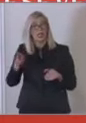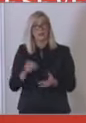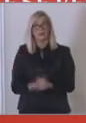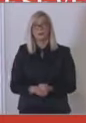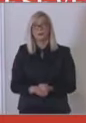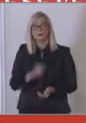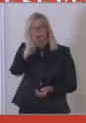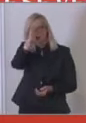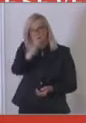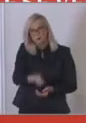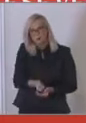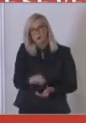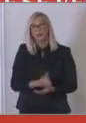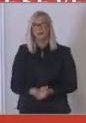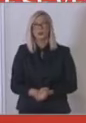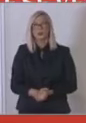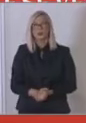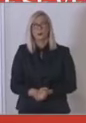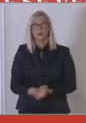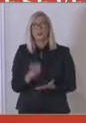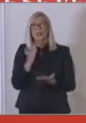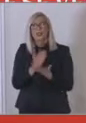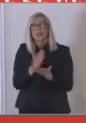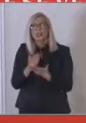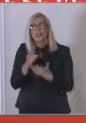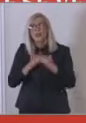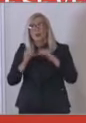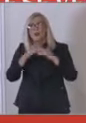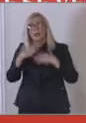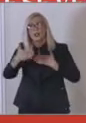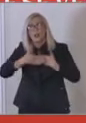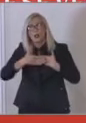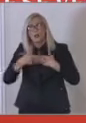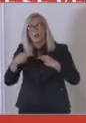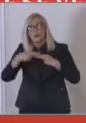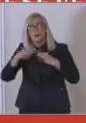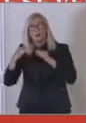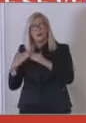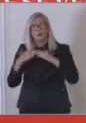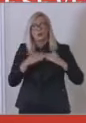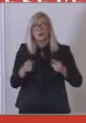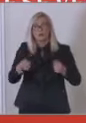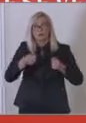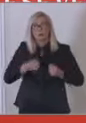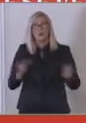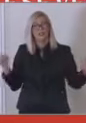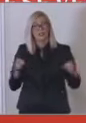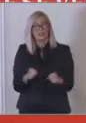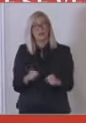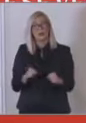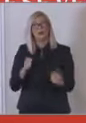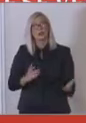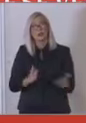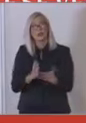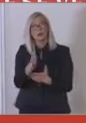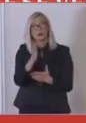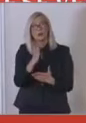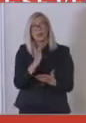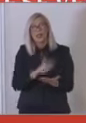euro. Të nderuar, çdo avancim i marrëdhënieve ndërfshirësore sjell stabilitet